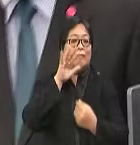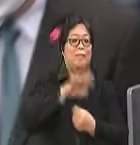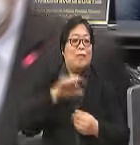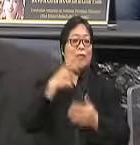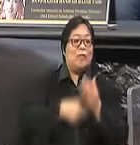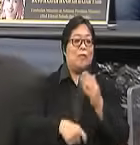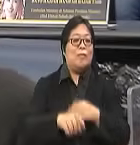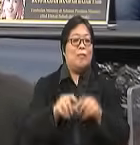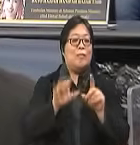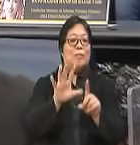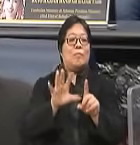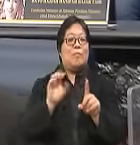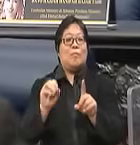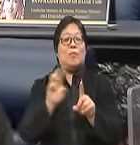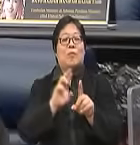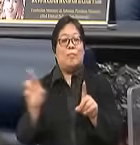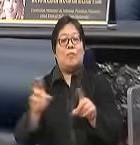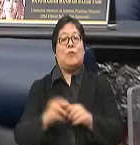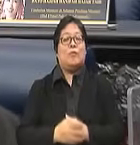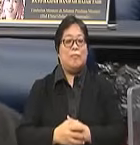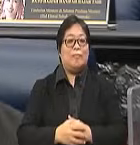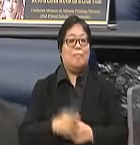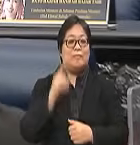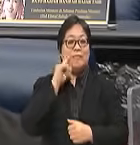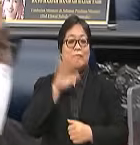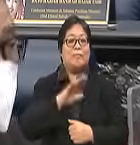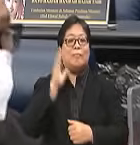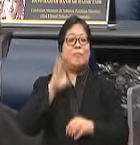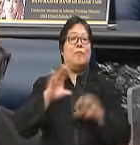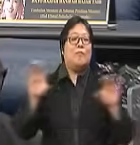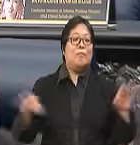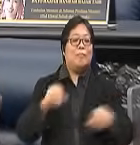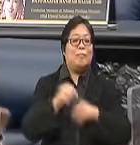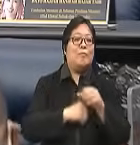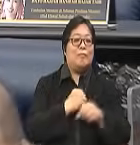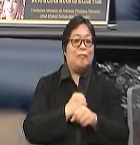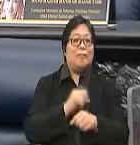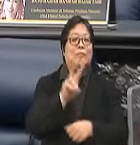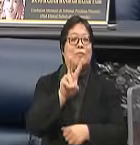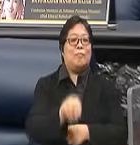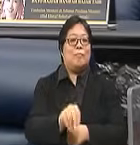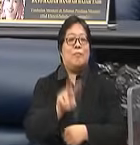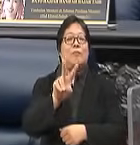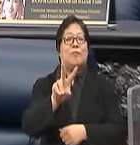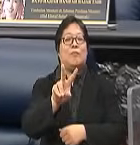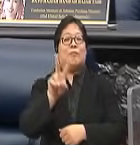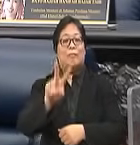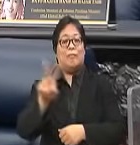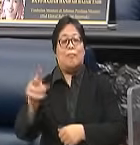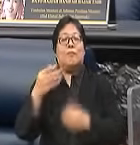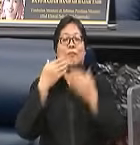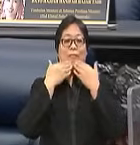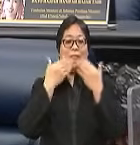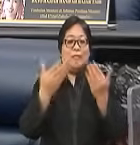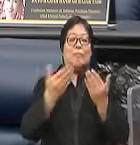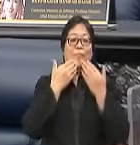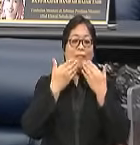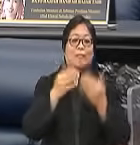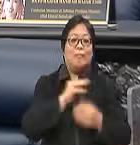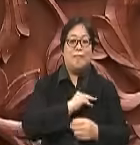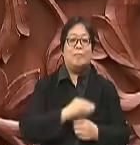keseharian rp150000 yang dijangka dilaksanakan pada tahun 2022 Terima kasih